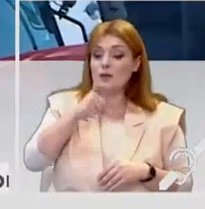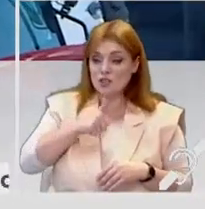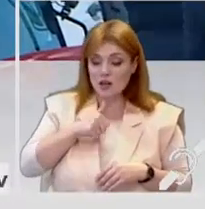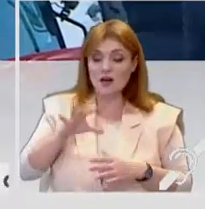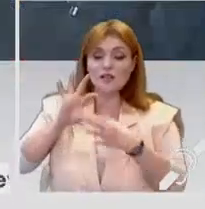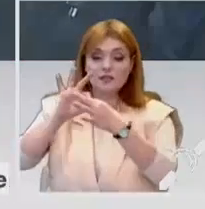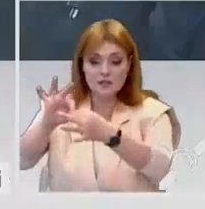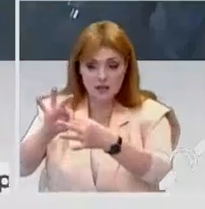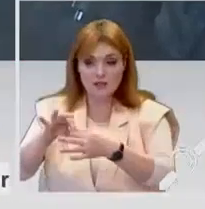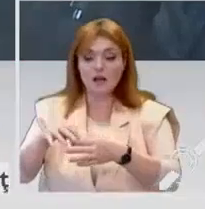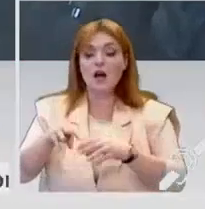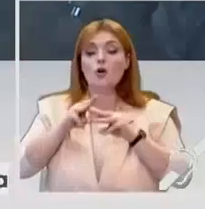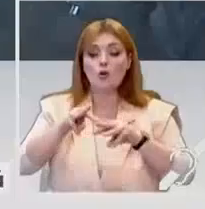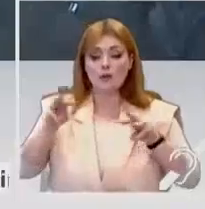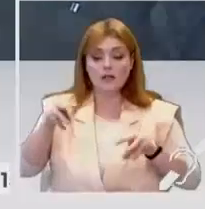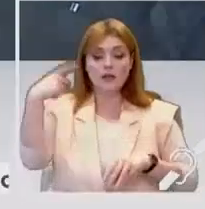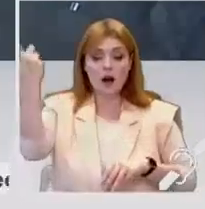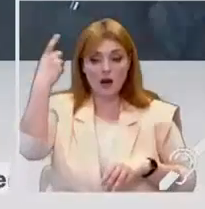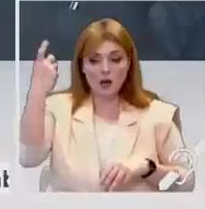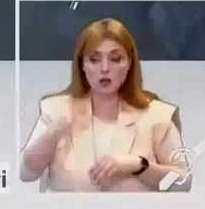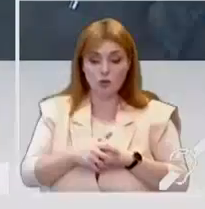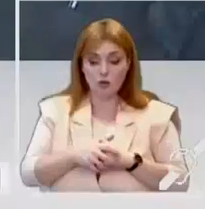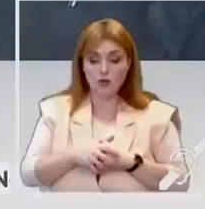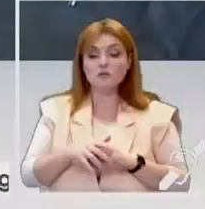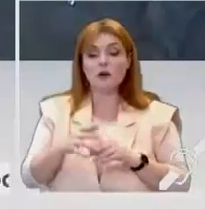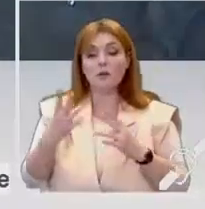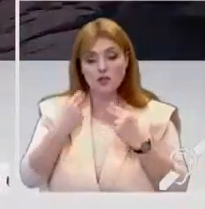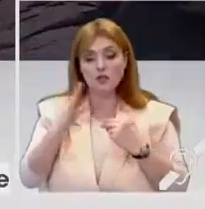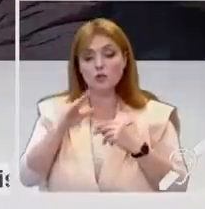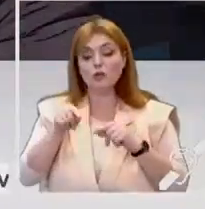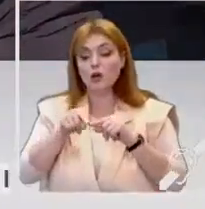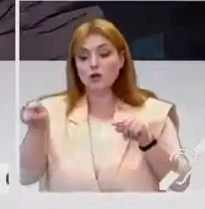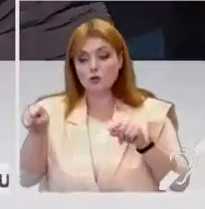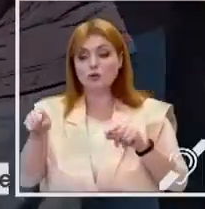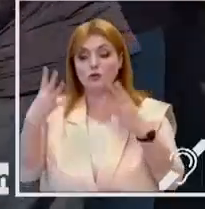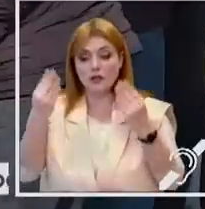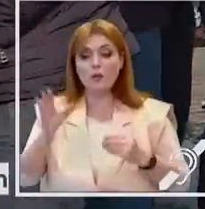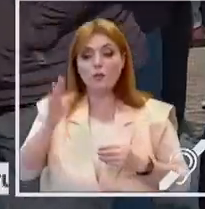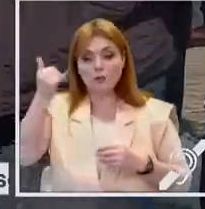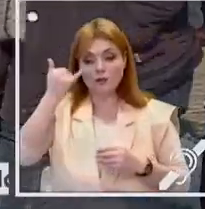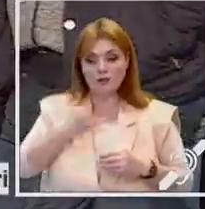reveni cu explicații pe parcursul zilei, lucru care nu s-a întâmplat până la această oră.